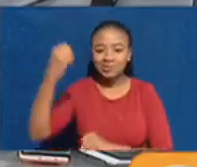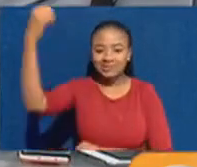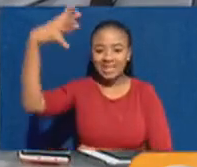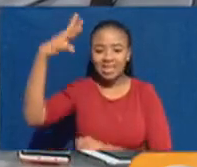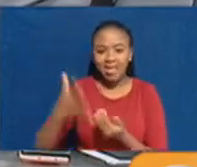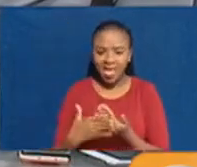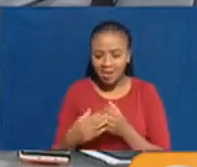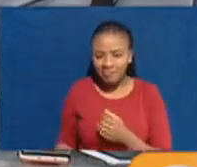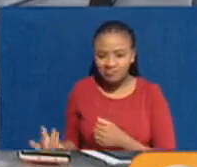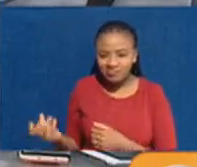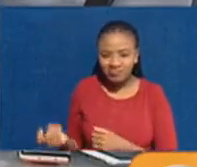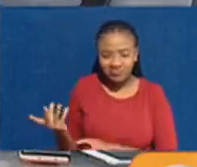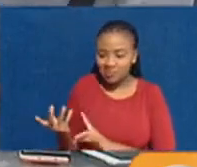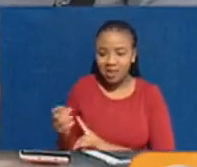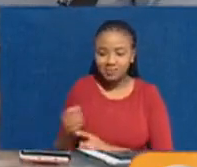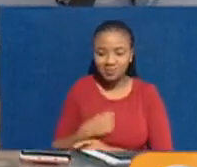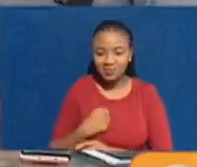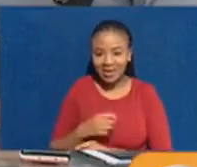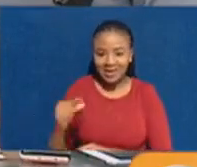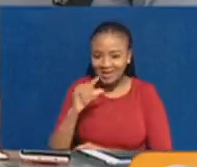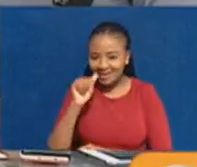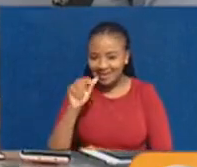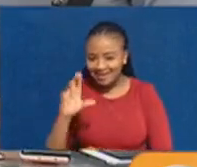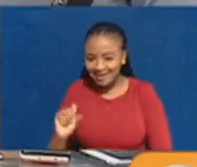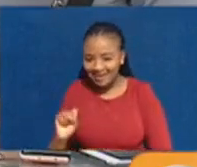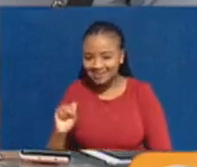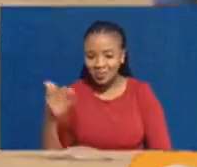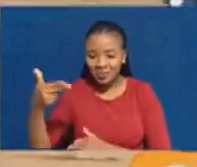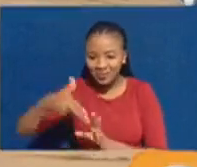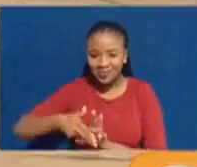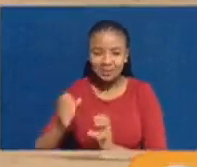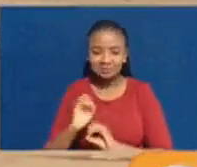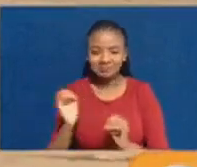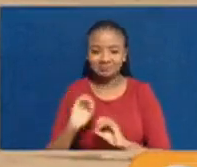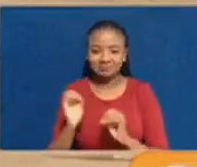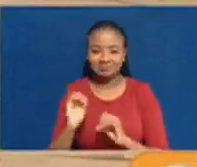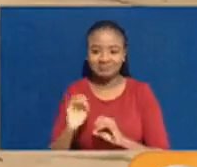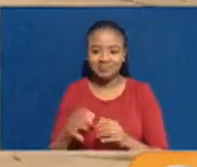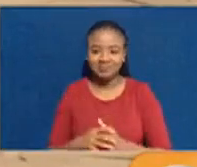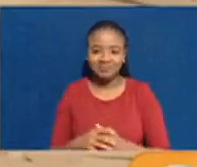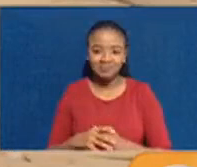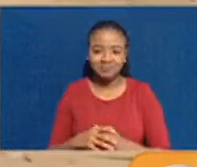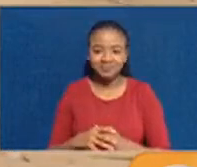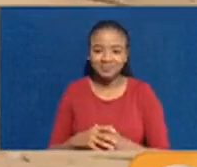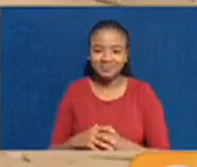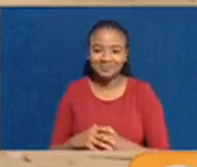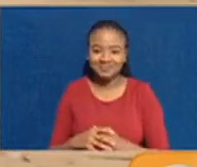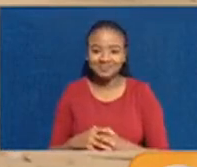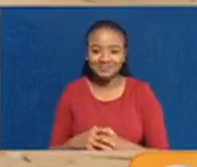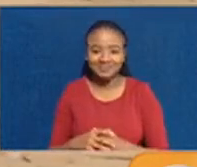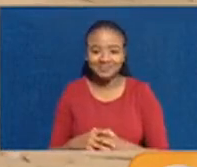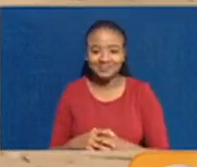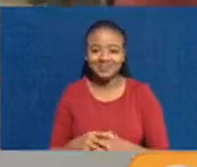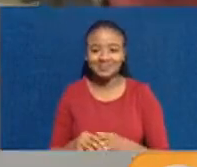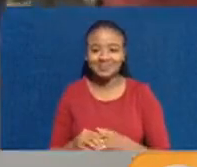wa mazingira. Na Lawrence Nganga anaarifu zaidi kutoka kaunti ya Kwale. Miji mingi katika pwani ya Kenya imekuwa ikitegemea